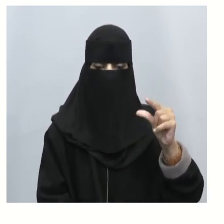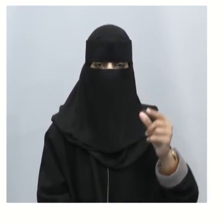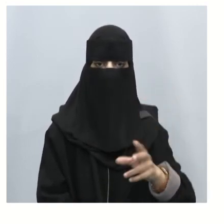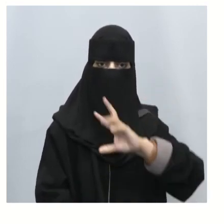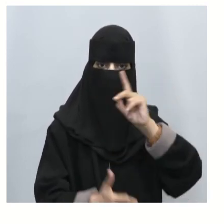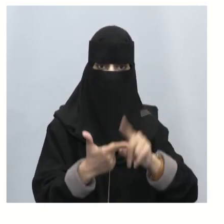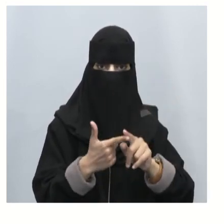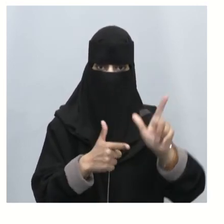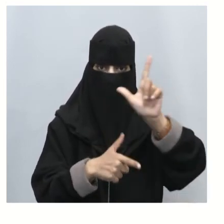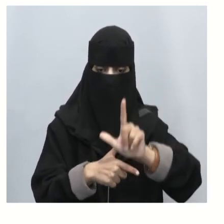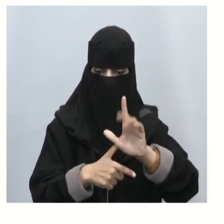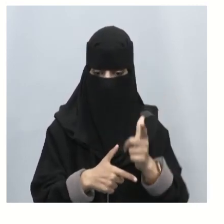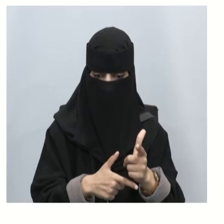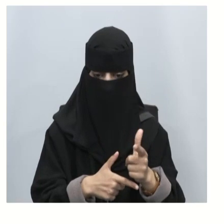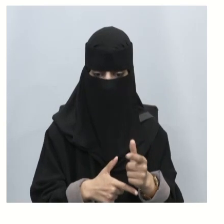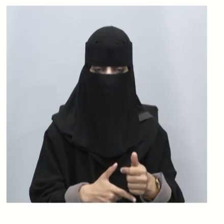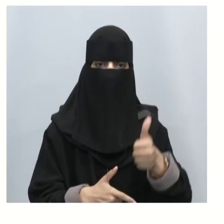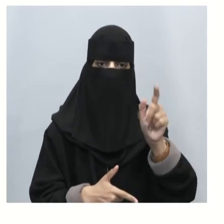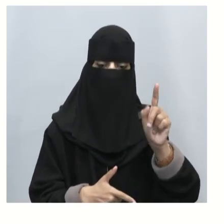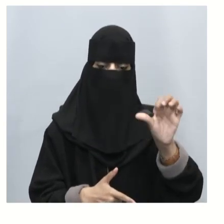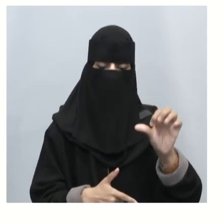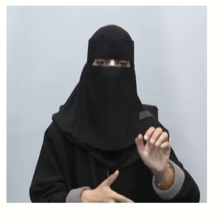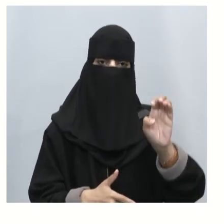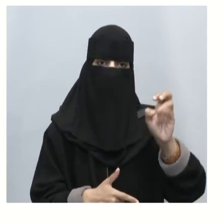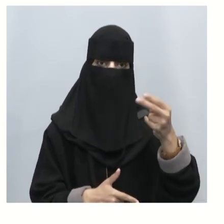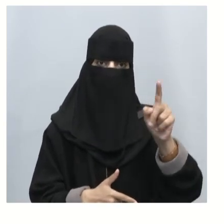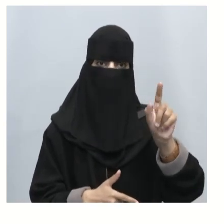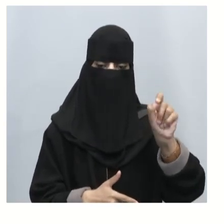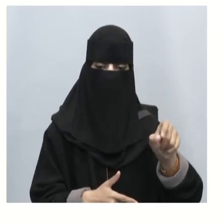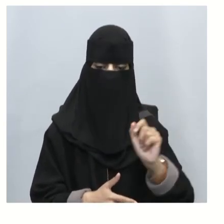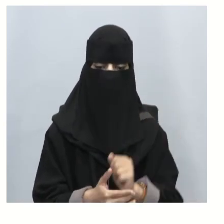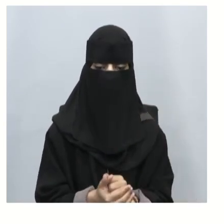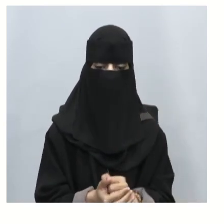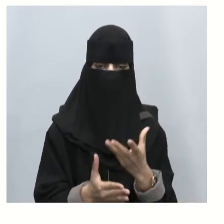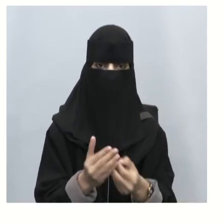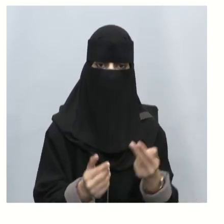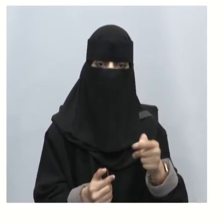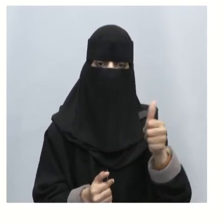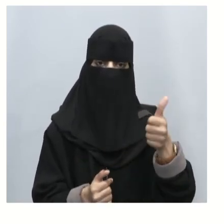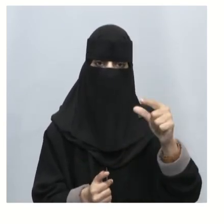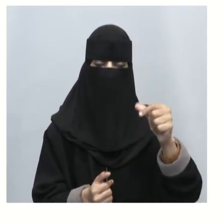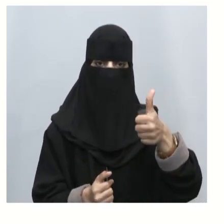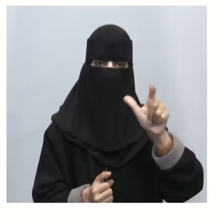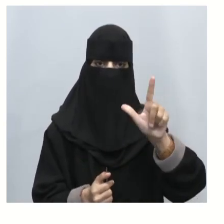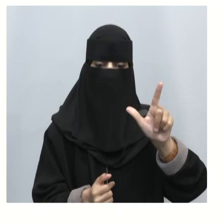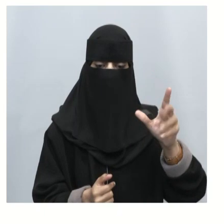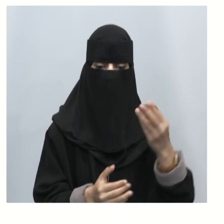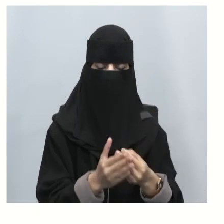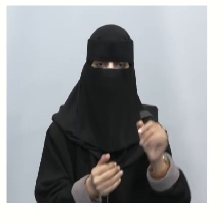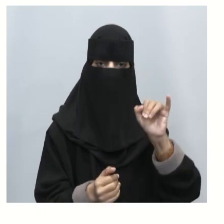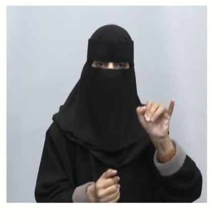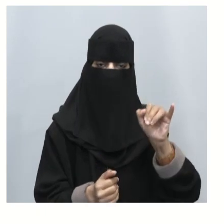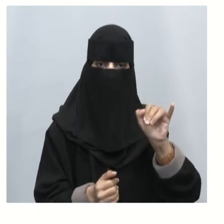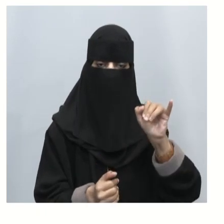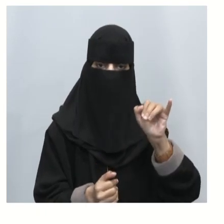ايضا عبد الله بن محمد بعد ذلك لدينا الخليفه محمد